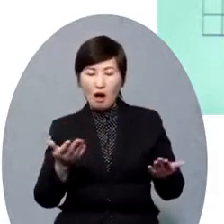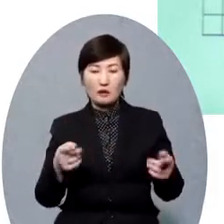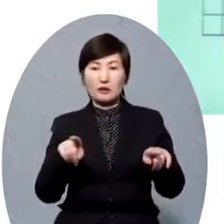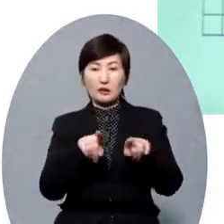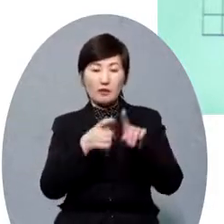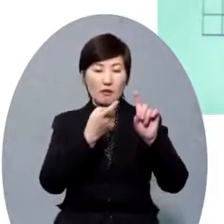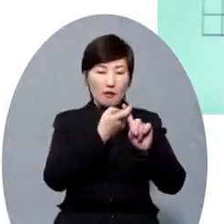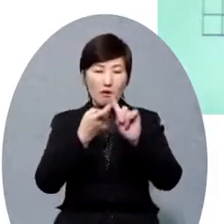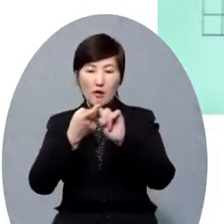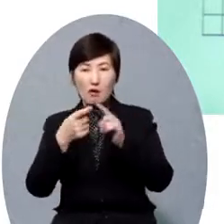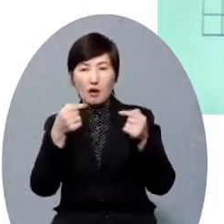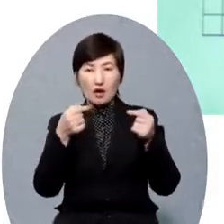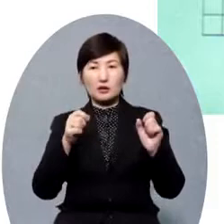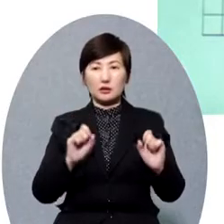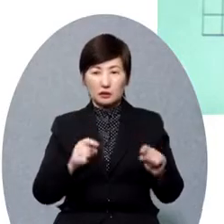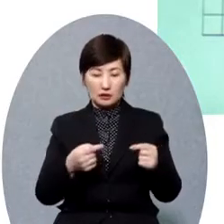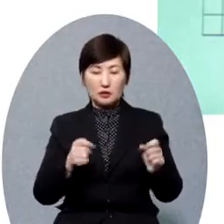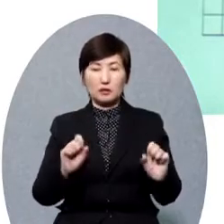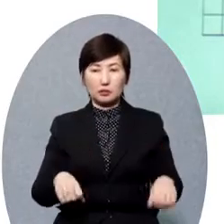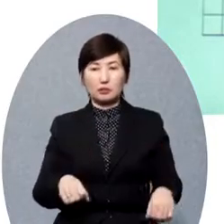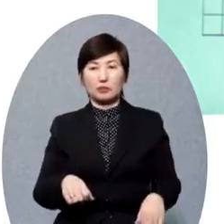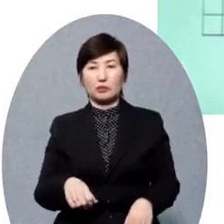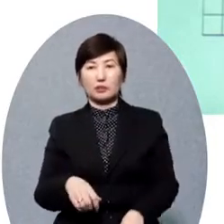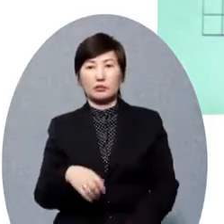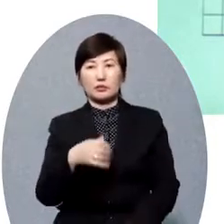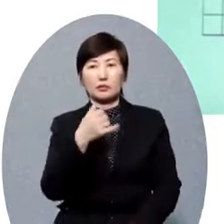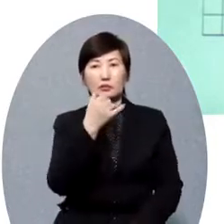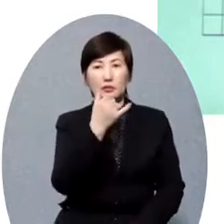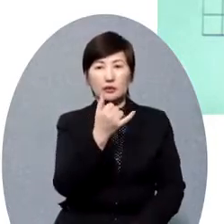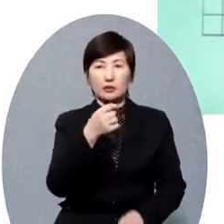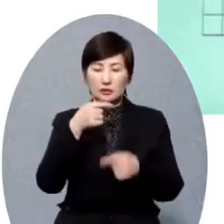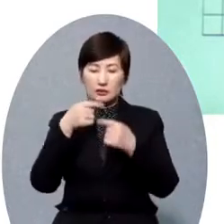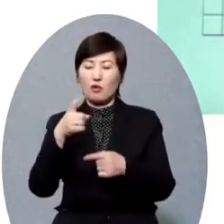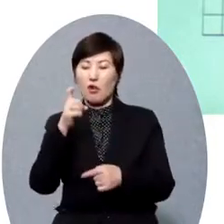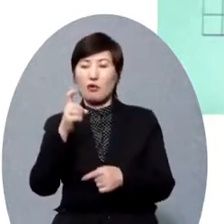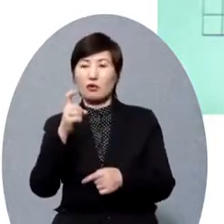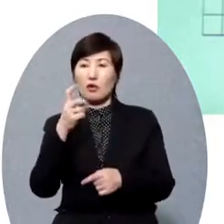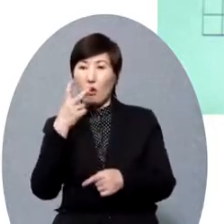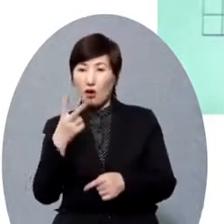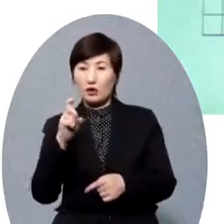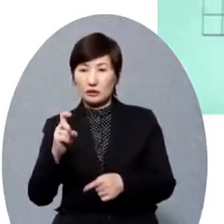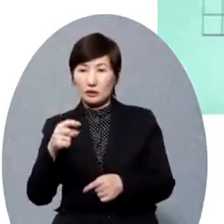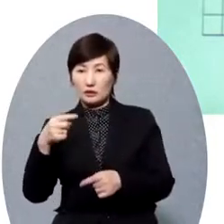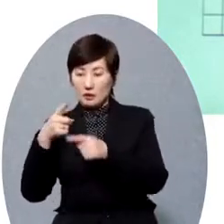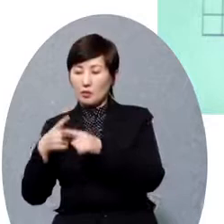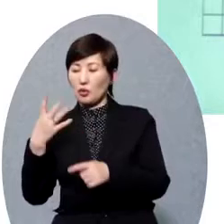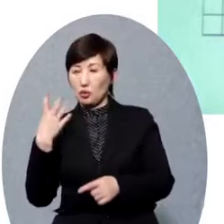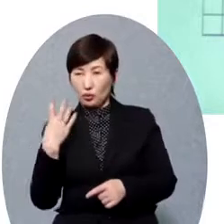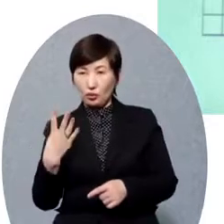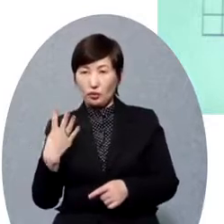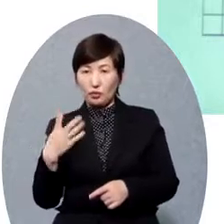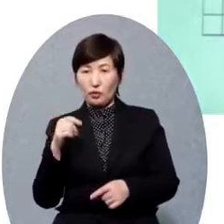хассан харьцаа авч үзсэн. За энэ харьцаа нь бол y тэнцүү 2x дээр нэмэх нь 4 гэсэн шулууны хувьд 2-тоо тэнцүү